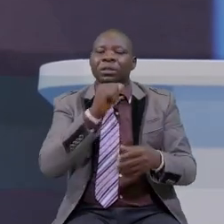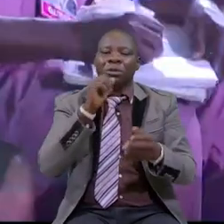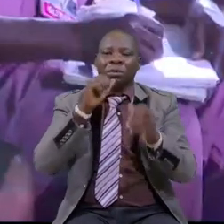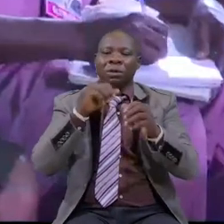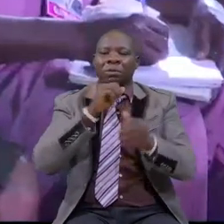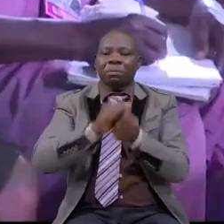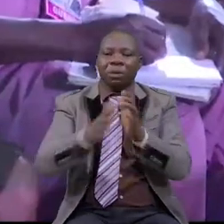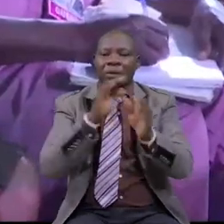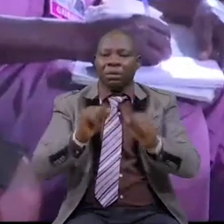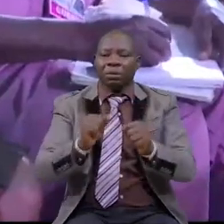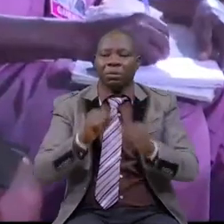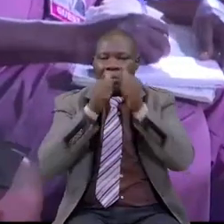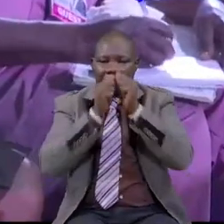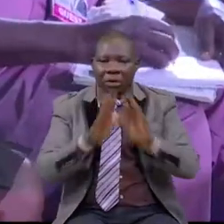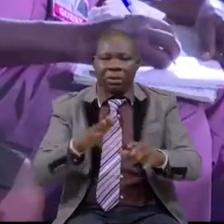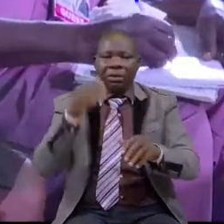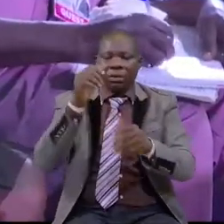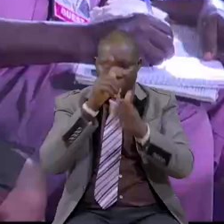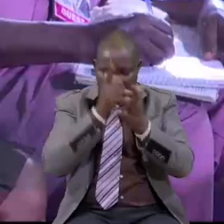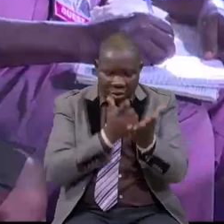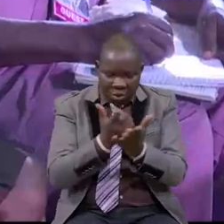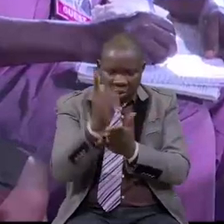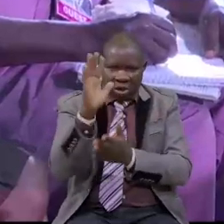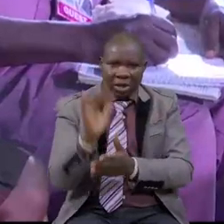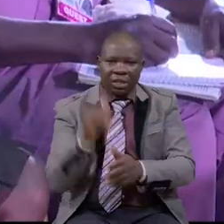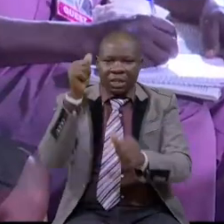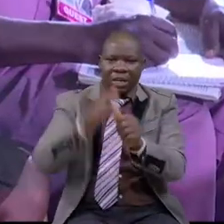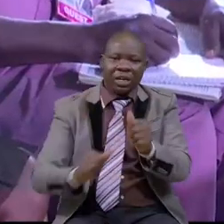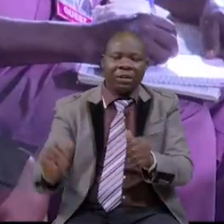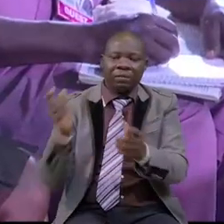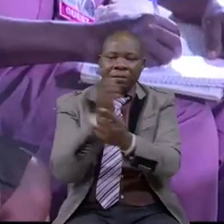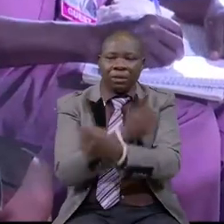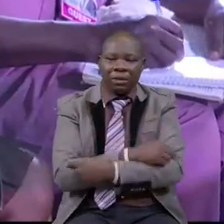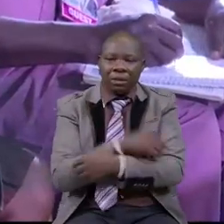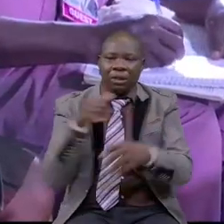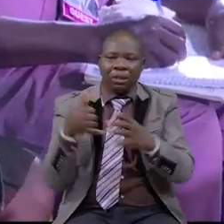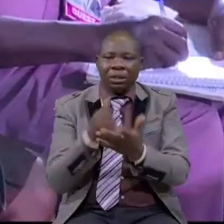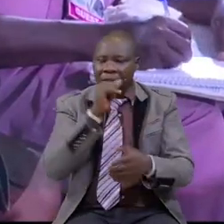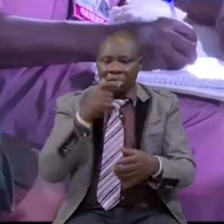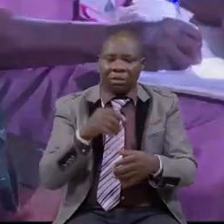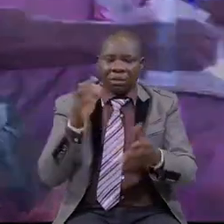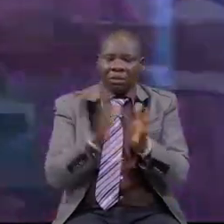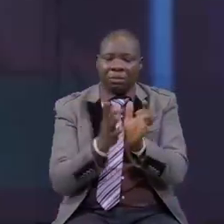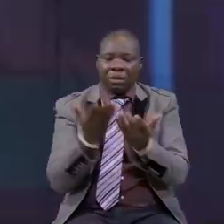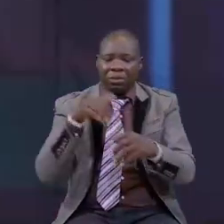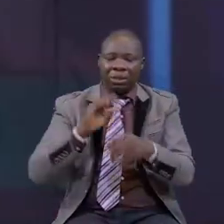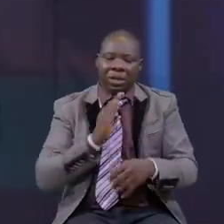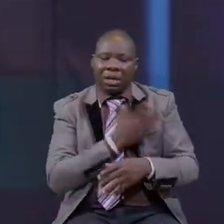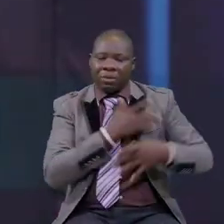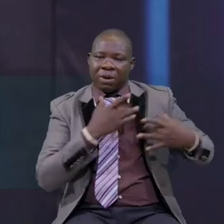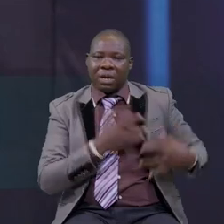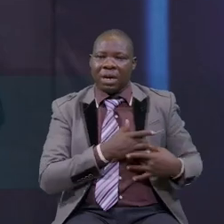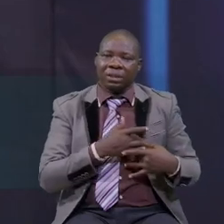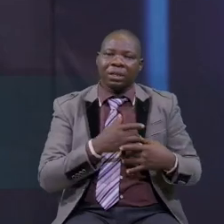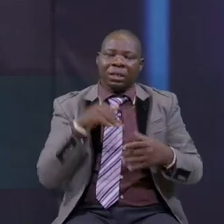chaque jour. C'est la Bible dans nos cœurs, dans nos pensées, dans notre tête, sur notre langue, dans